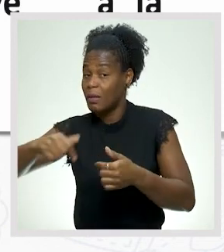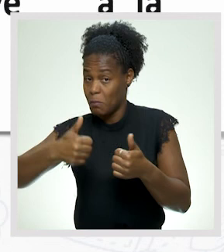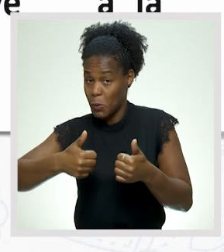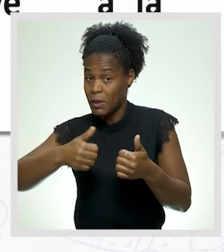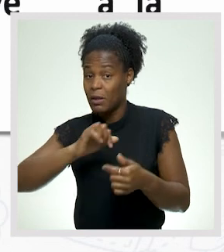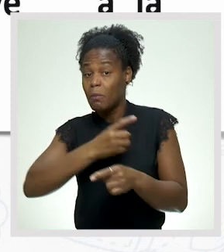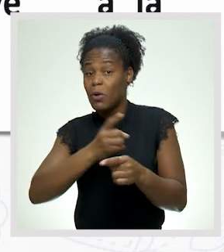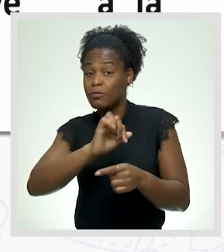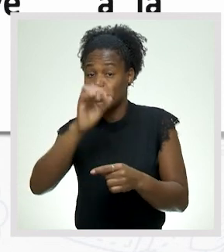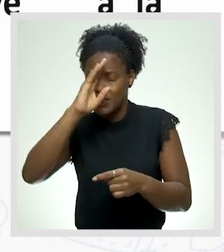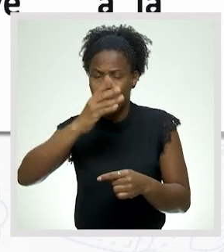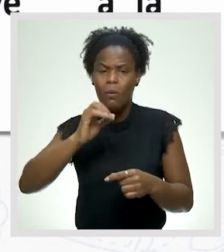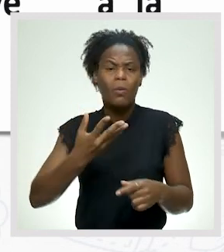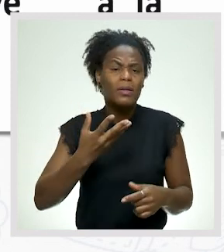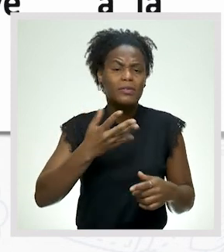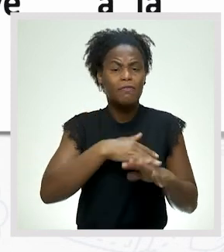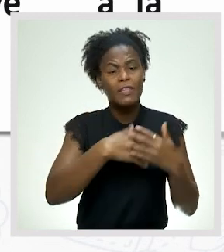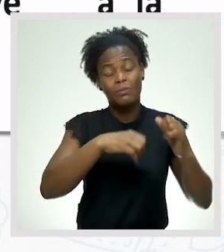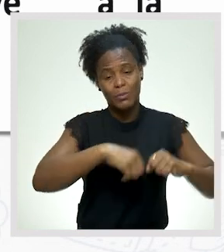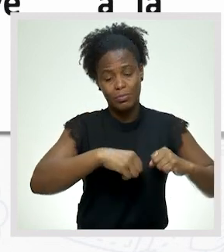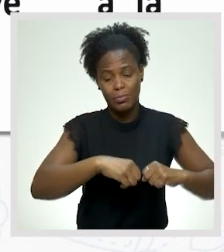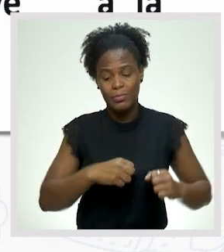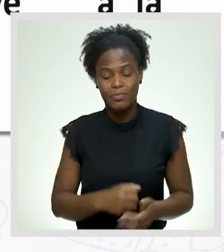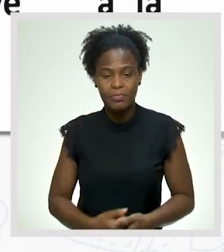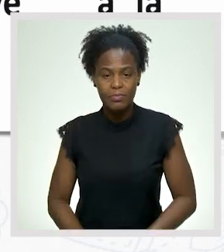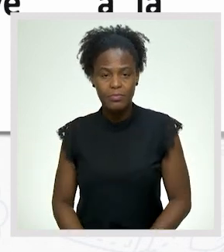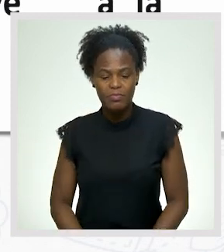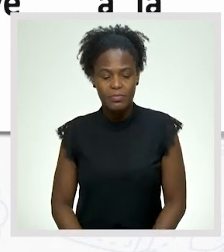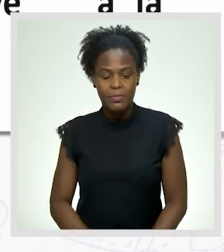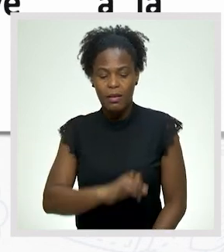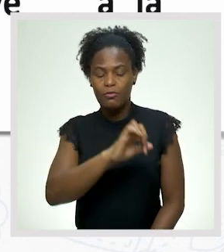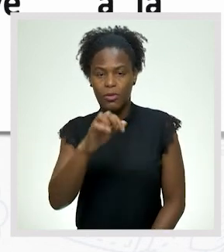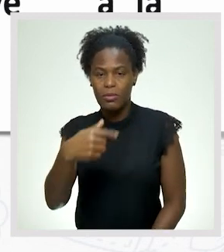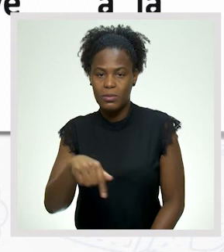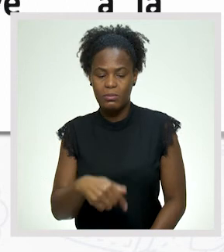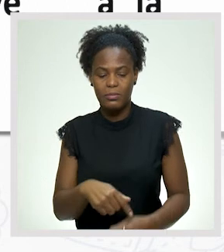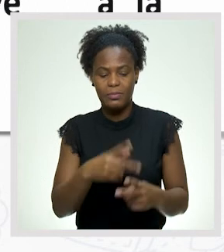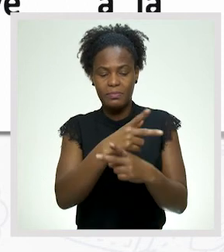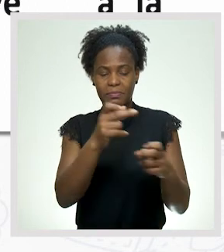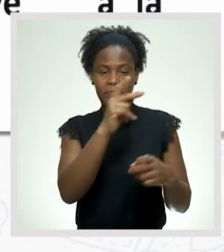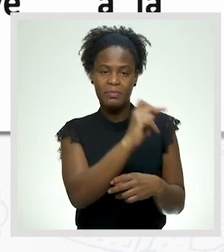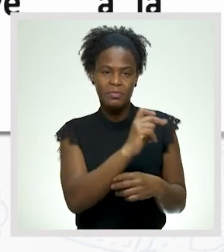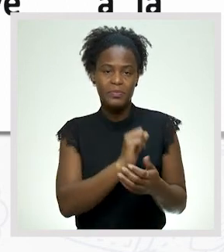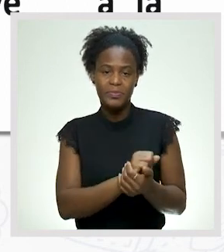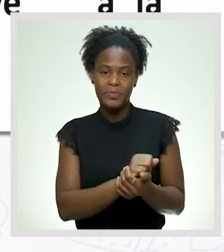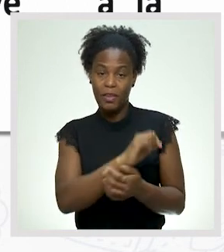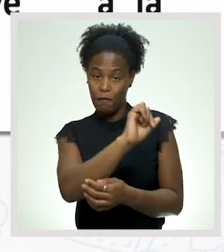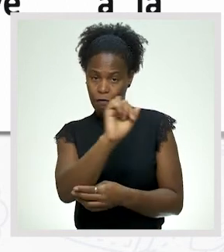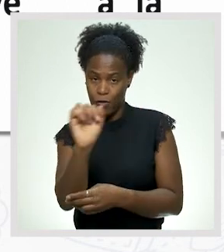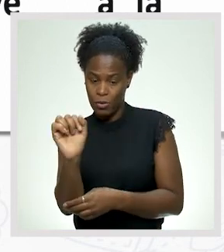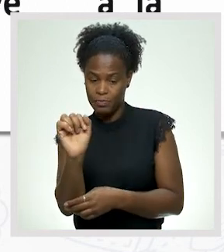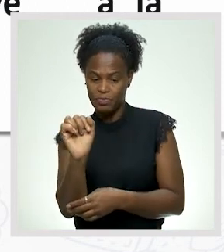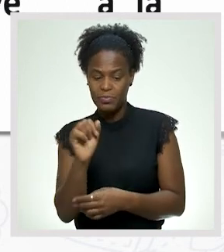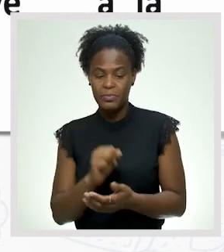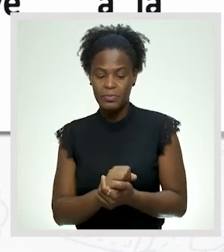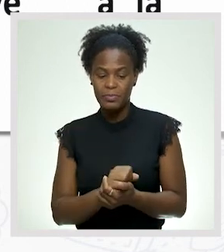savez quand est-ce qu'on doit faire l'accord. Vous avez A. Vous, là,